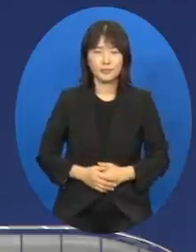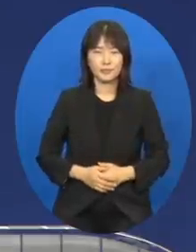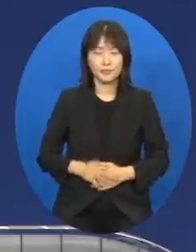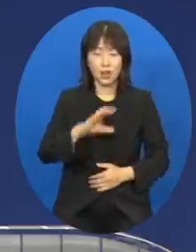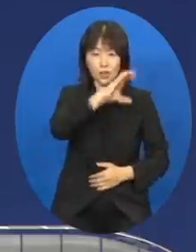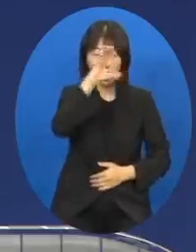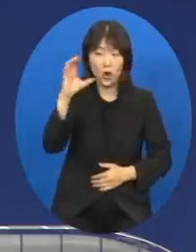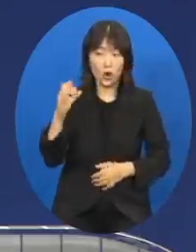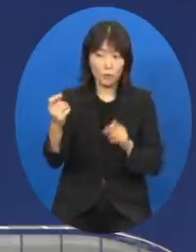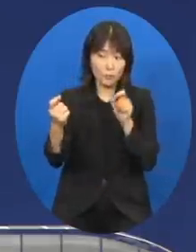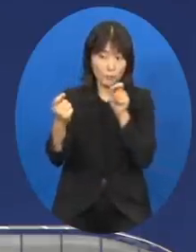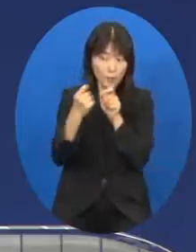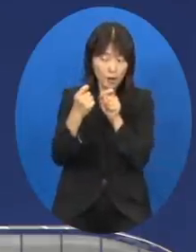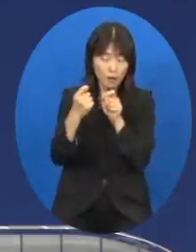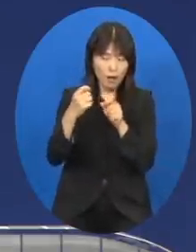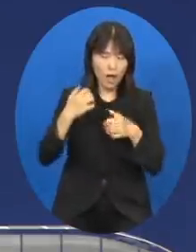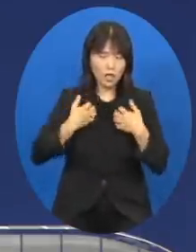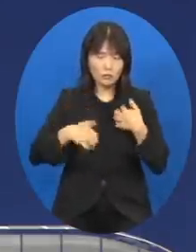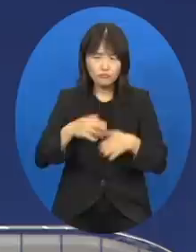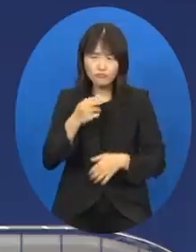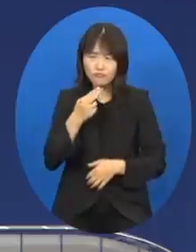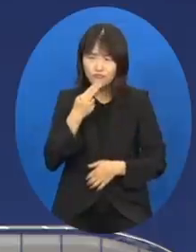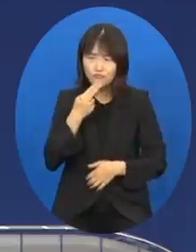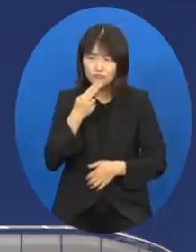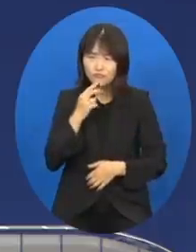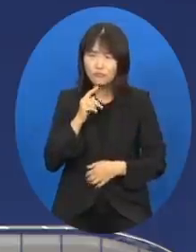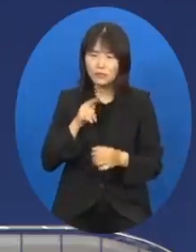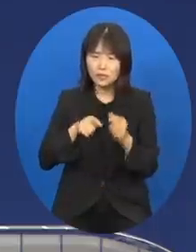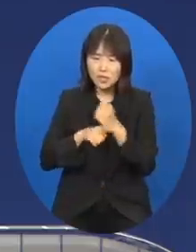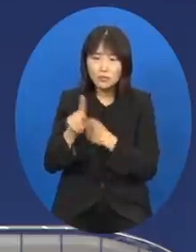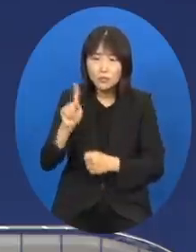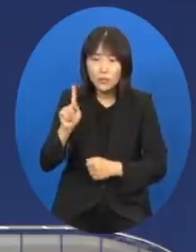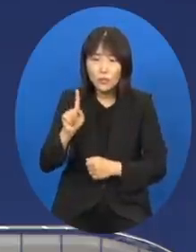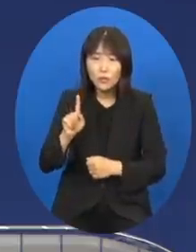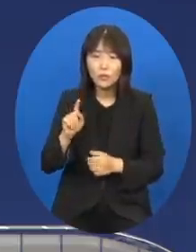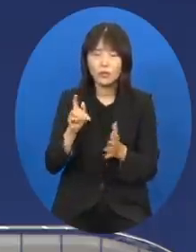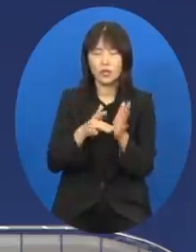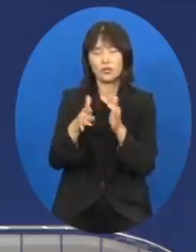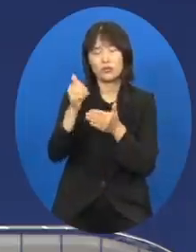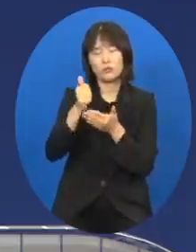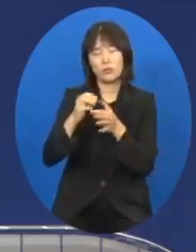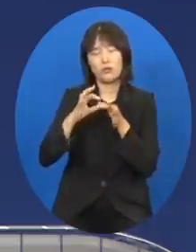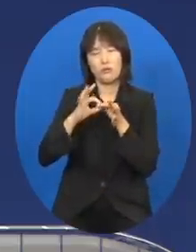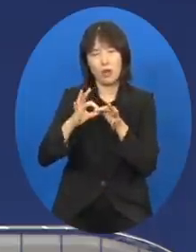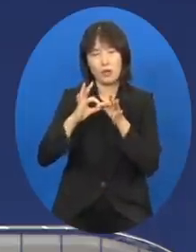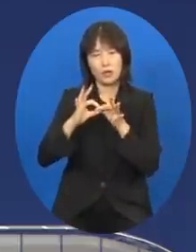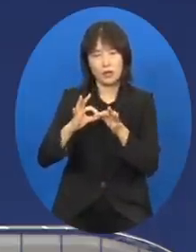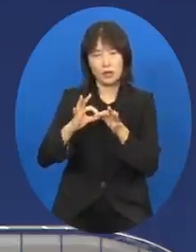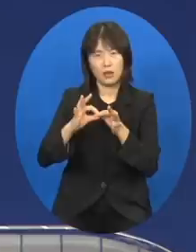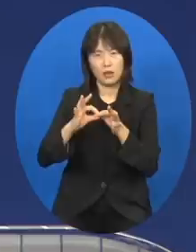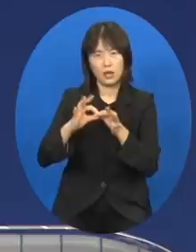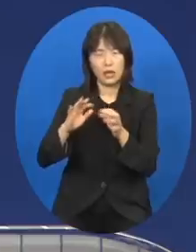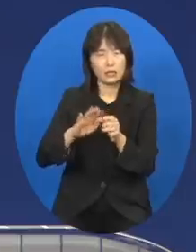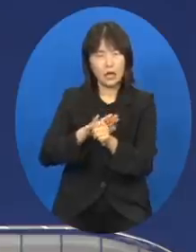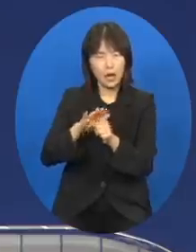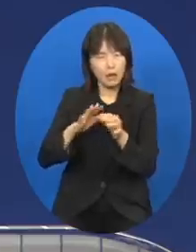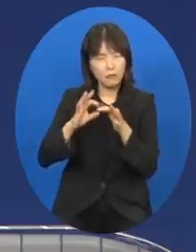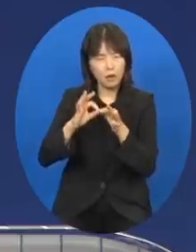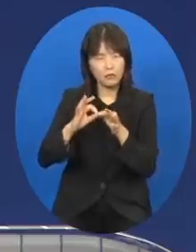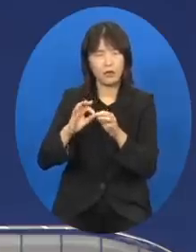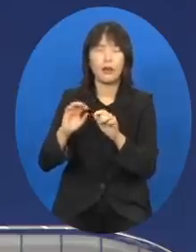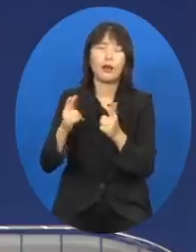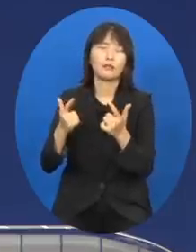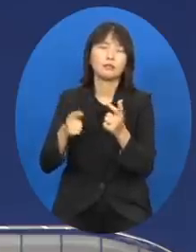성탄절이 왔는데 기쁘지 않다는 말은 무슨 뜻이죠, 그러면? 예수님과의 관계는 사랑하는 관계는